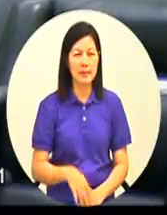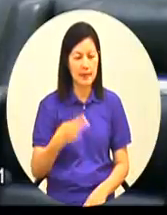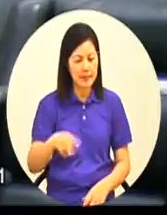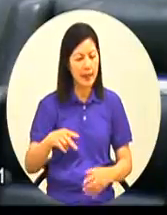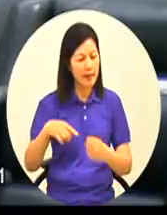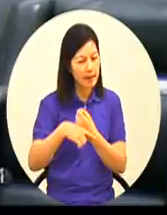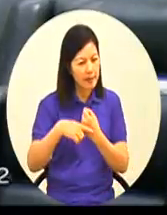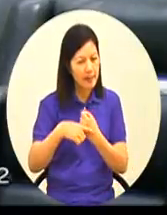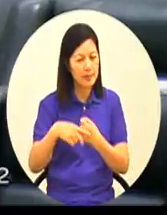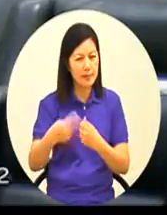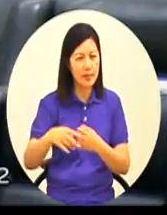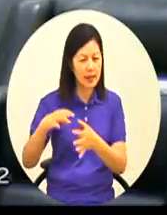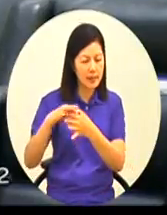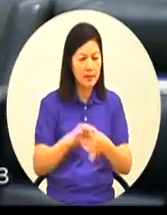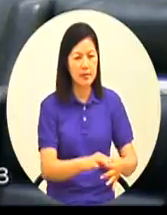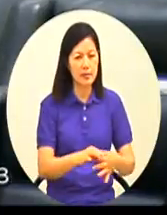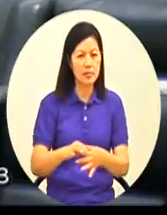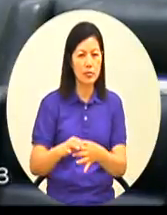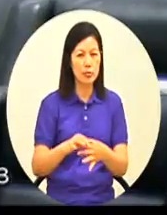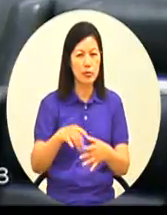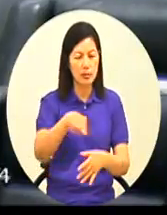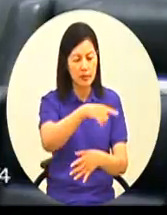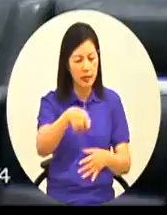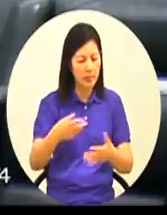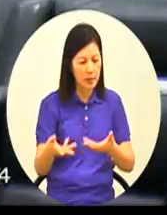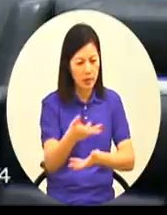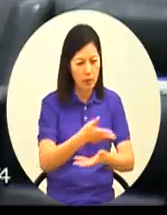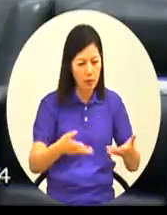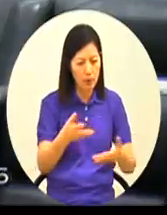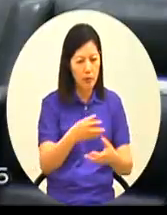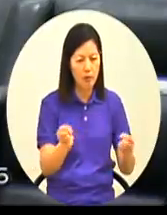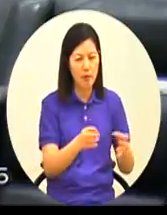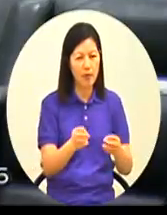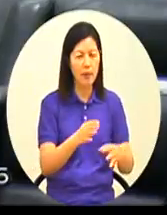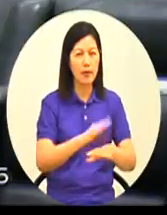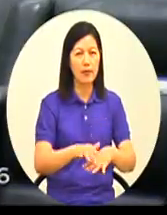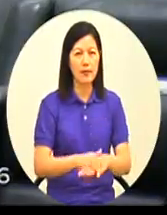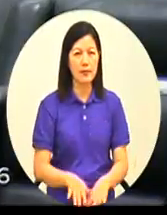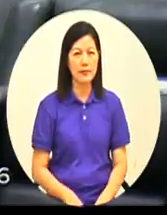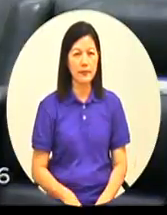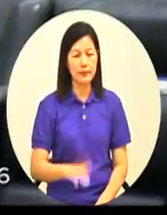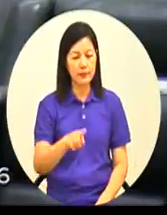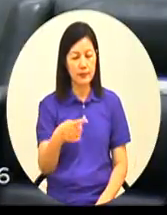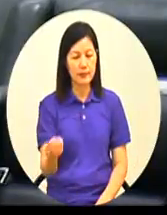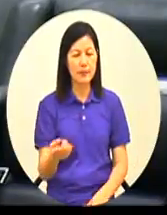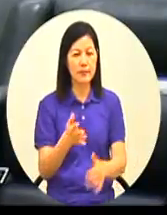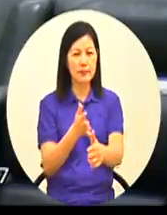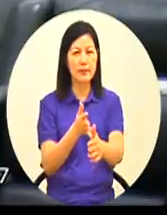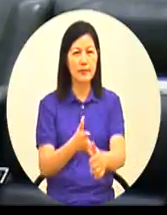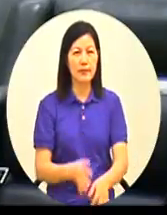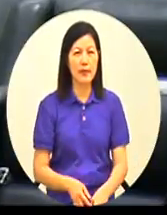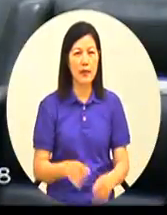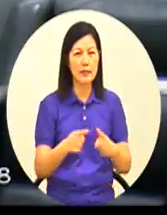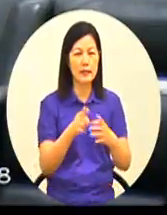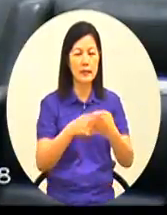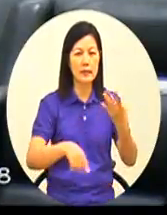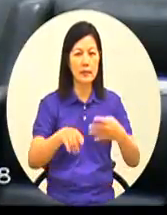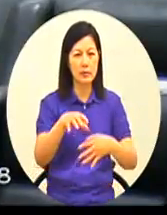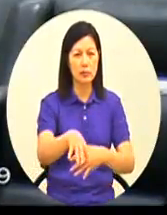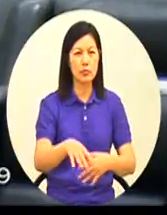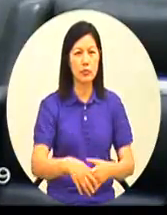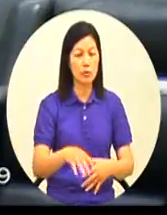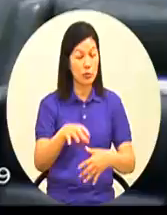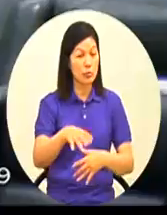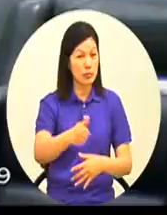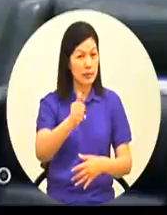啊，继续再跟我们的同志跟性别团体来做沟通跟对话。那我接下来就要问我们的这个人事处，我想处